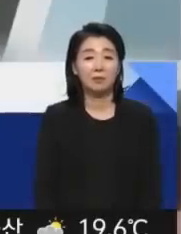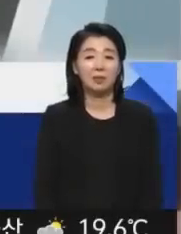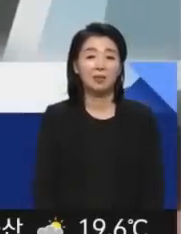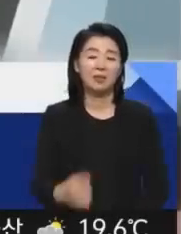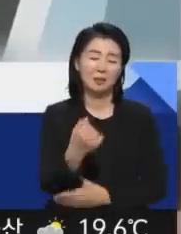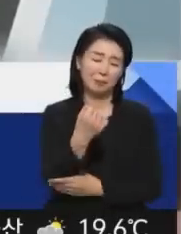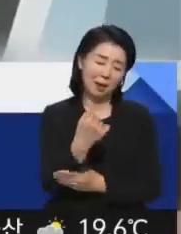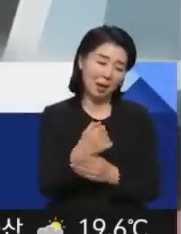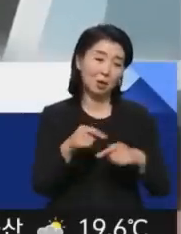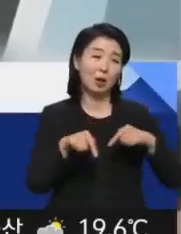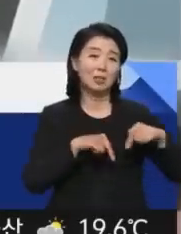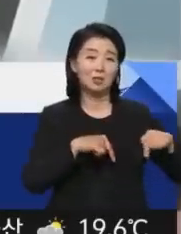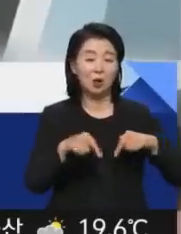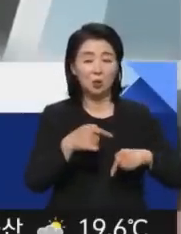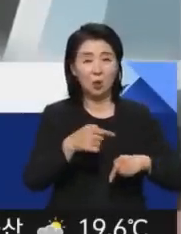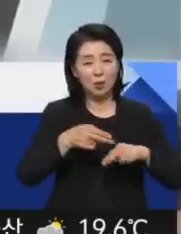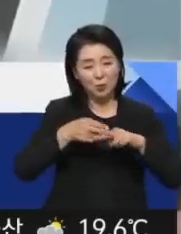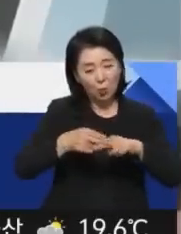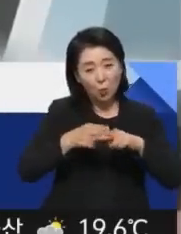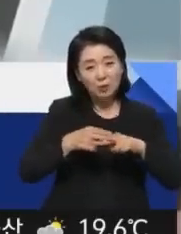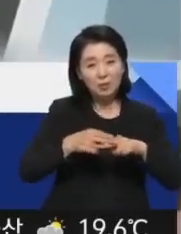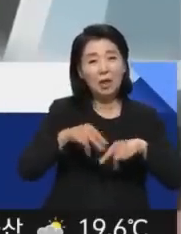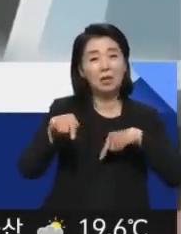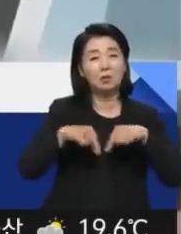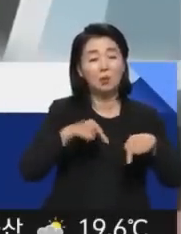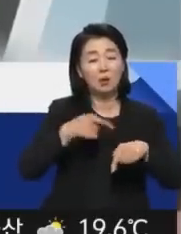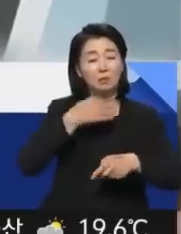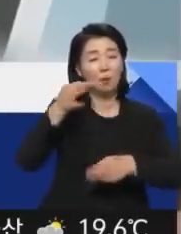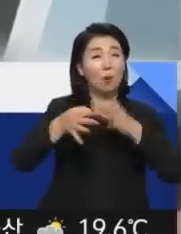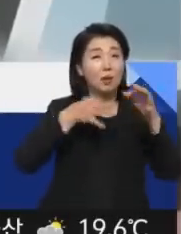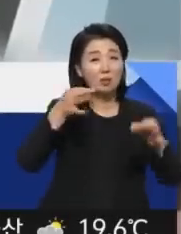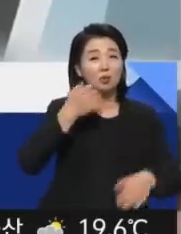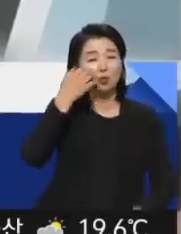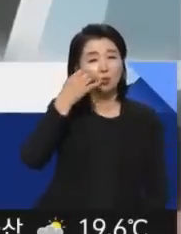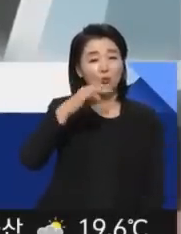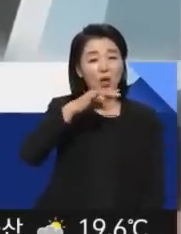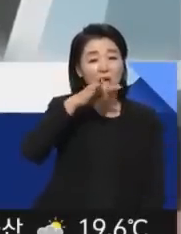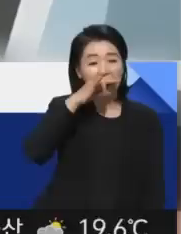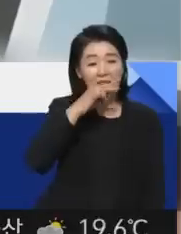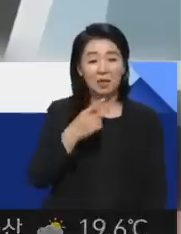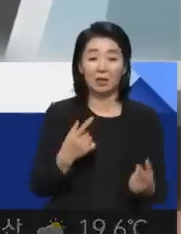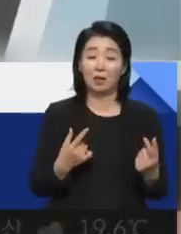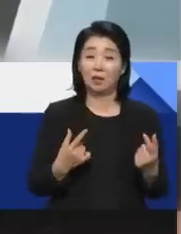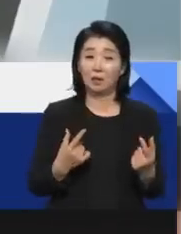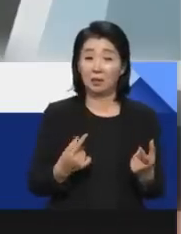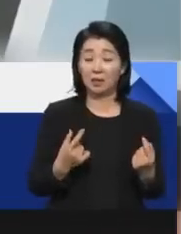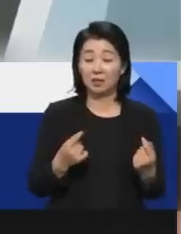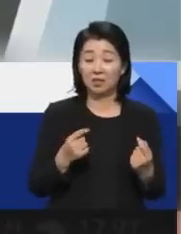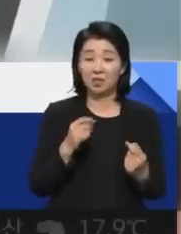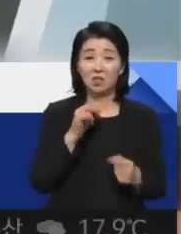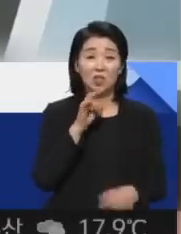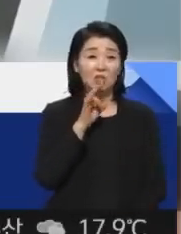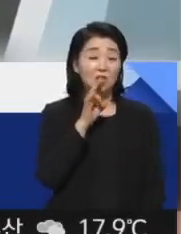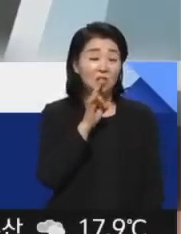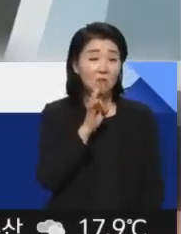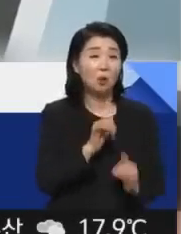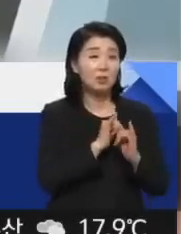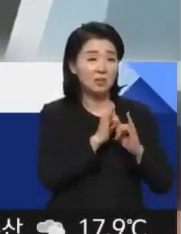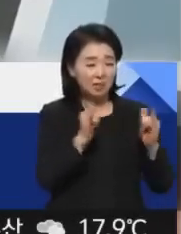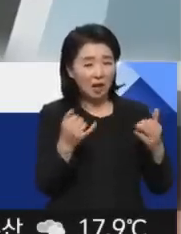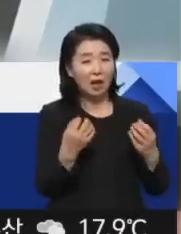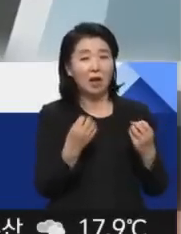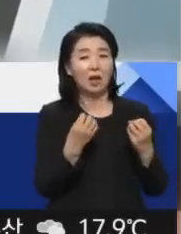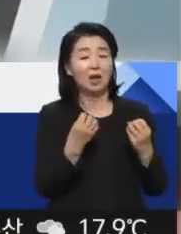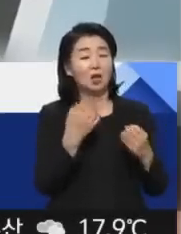정권, 독재 정권을 향해 외치는 이사야 같은 선지자가 저런